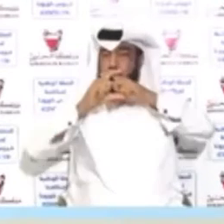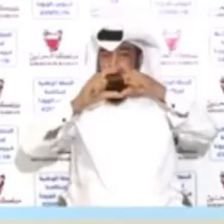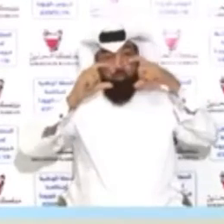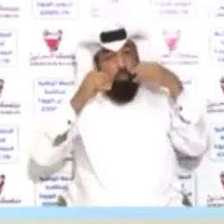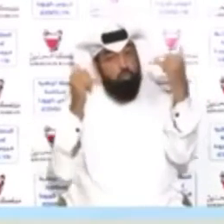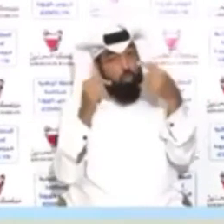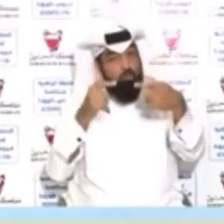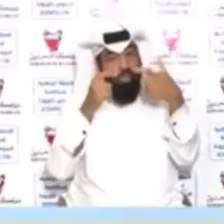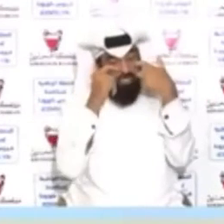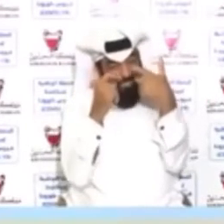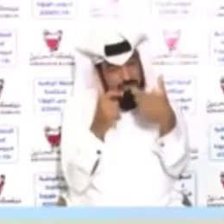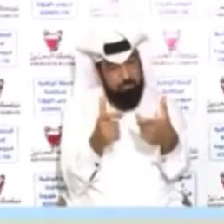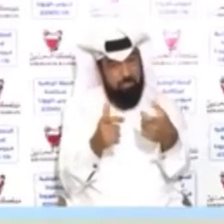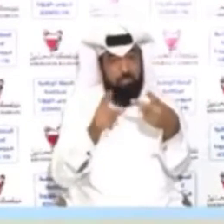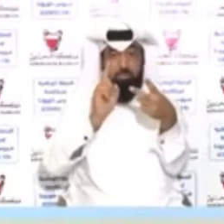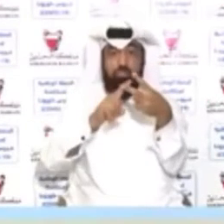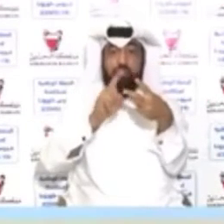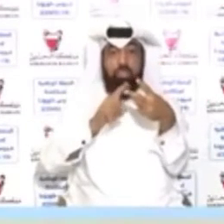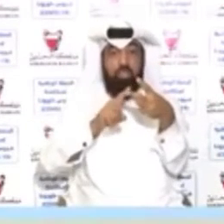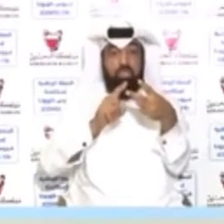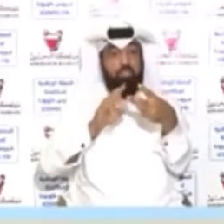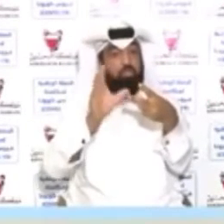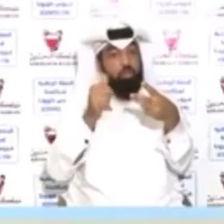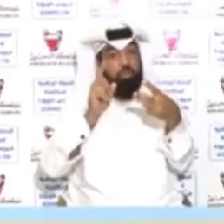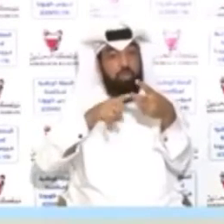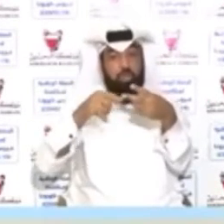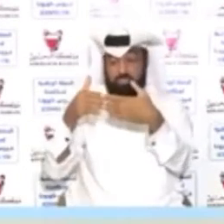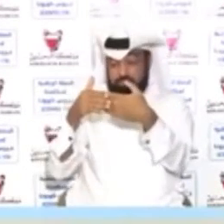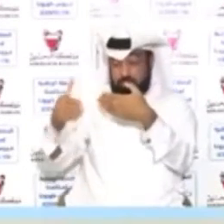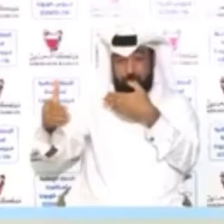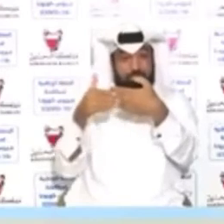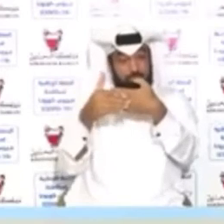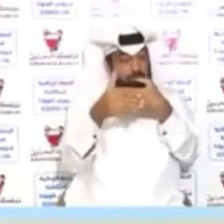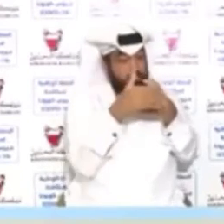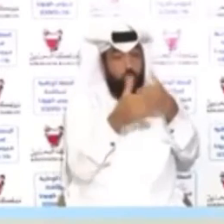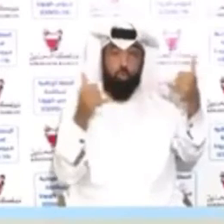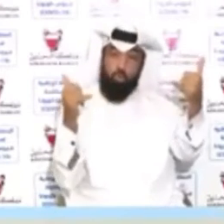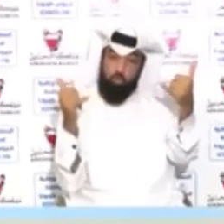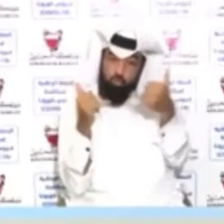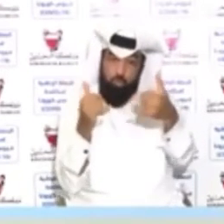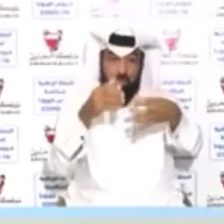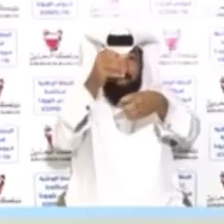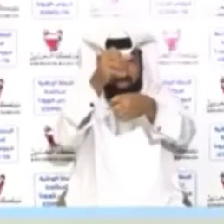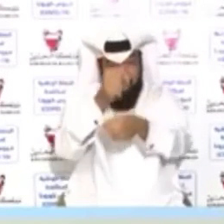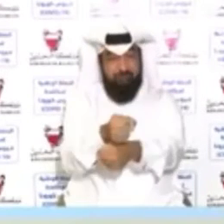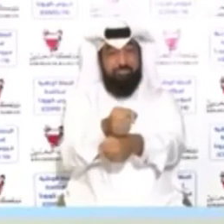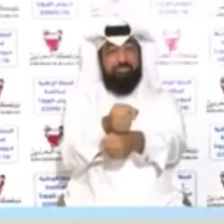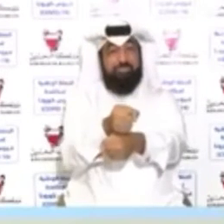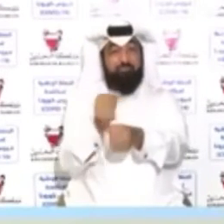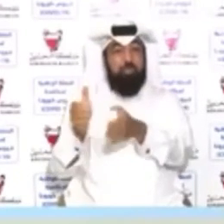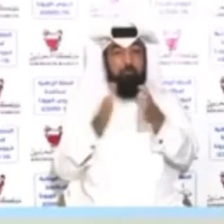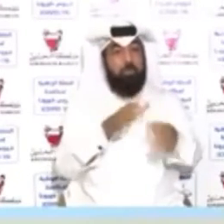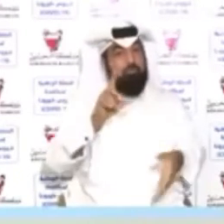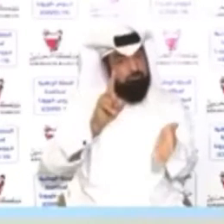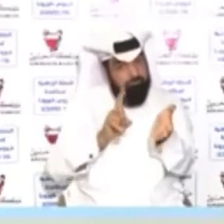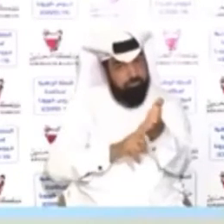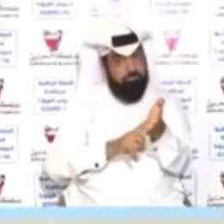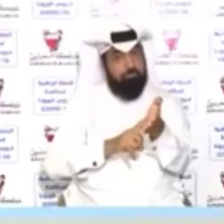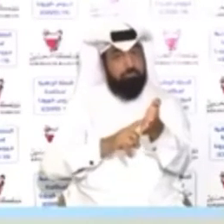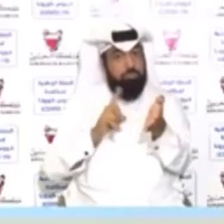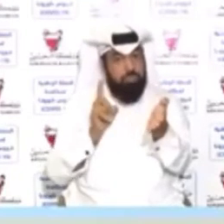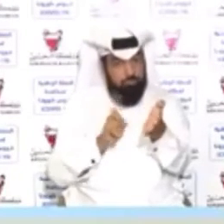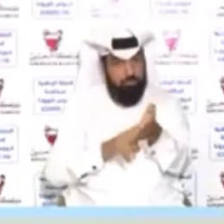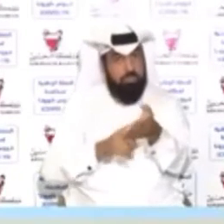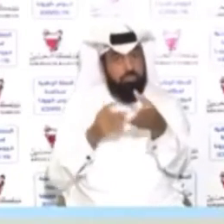أو أقنعة الوجه والالتزام كذلك بمعايير التباعد الاجتماعي. وجدنا فعلا في التجمعات الأسرية كذلك أن ما